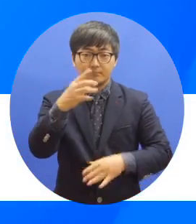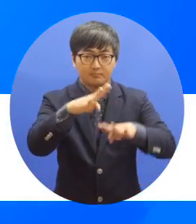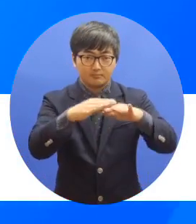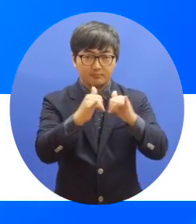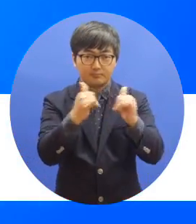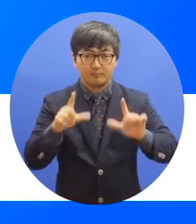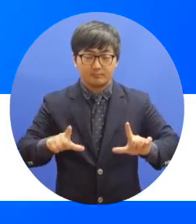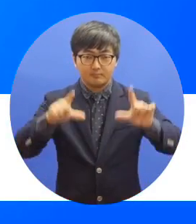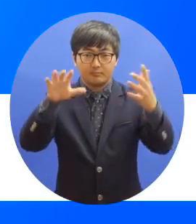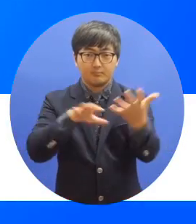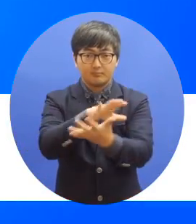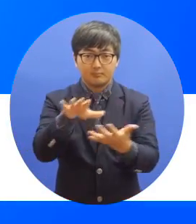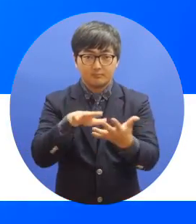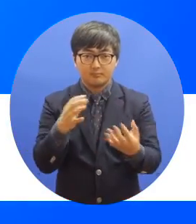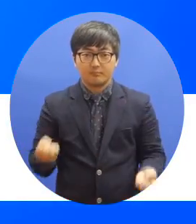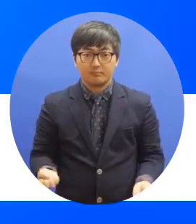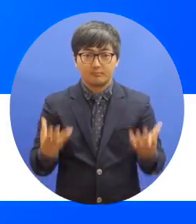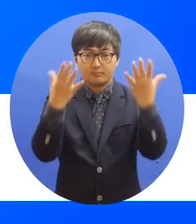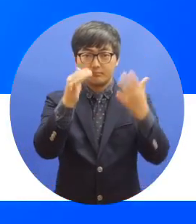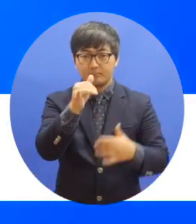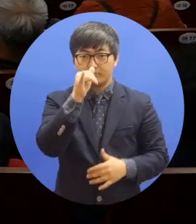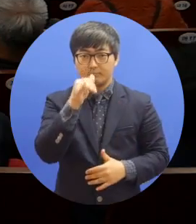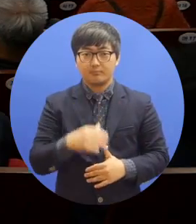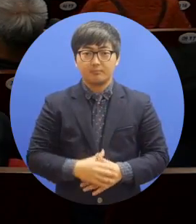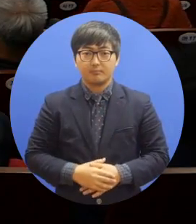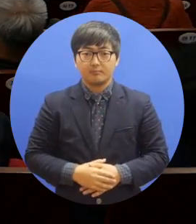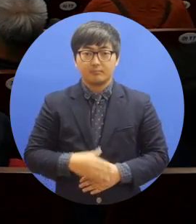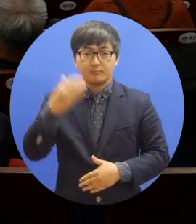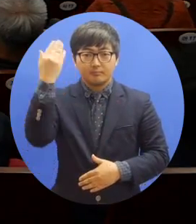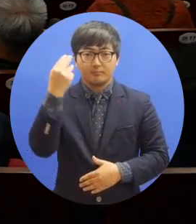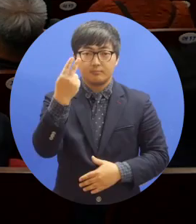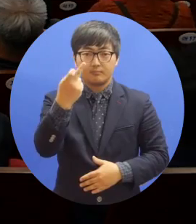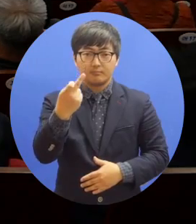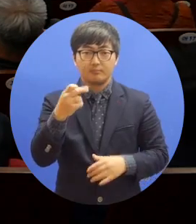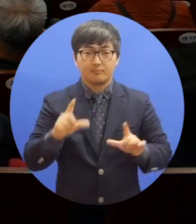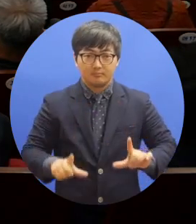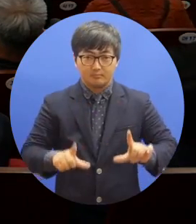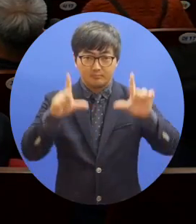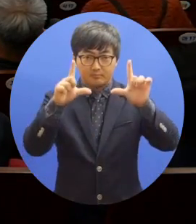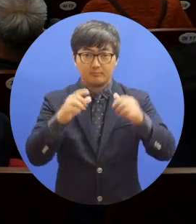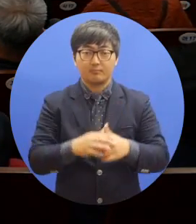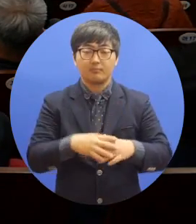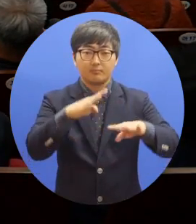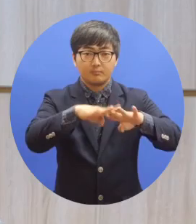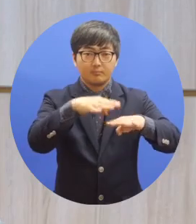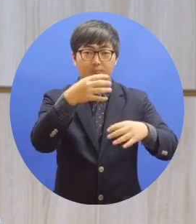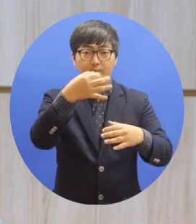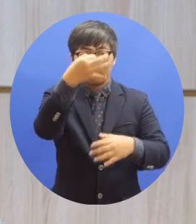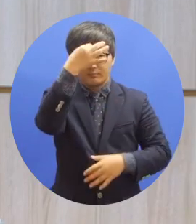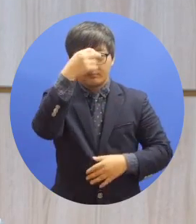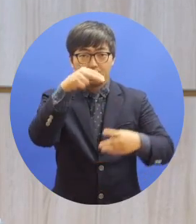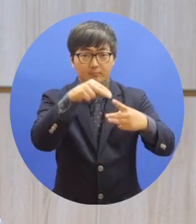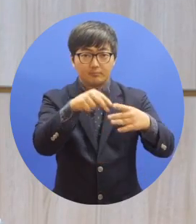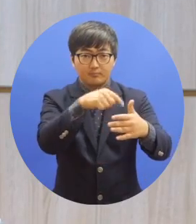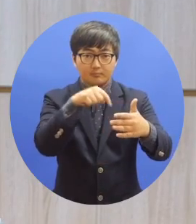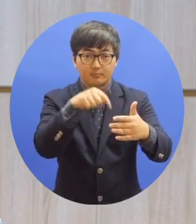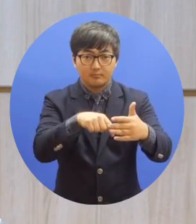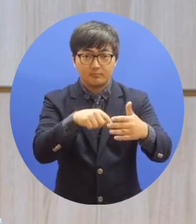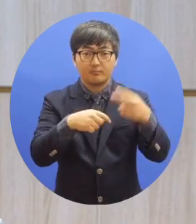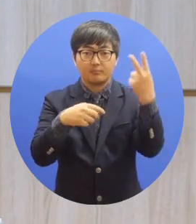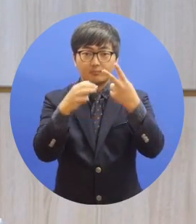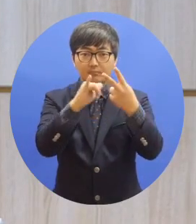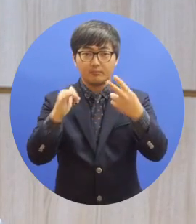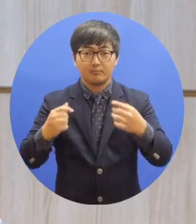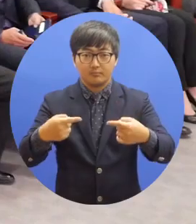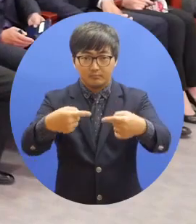2016 농업인의 날 화합 한마당이 열렸습니다. 지난 12일 공주시 농업기술센터에서 2천여